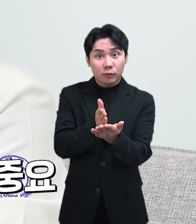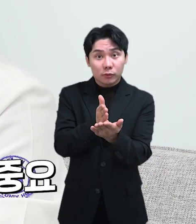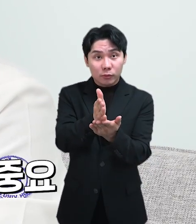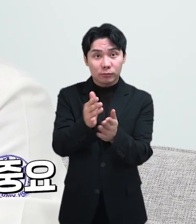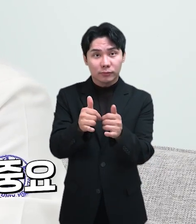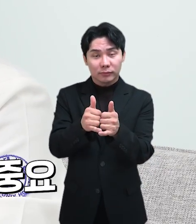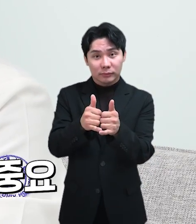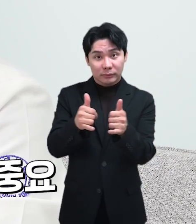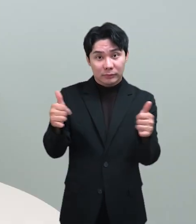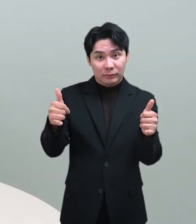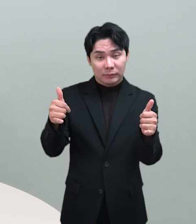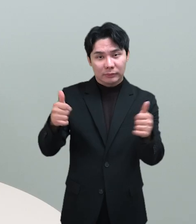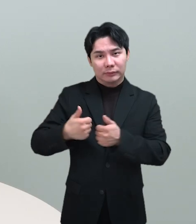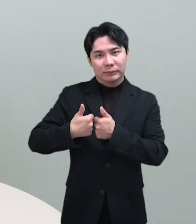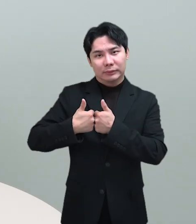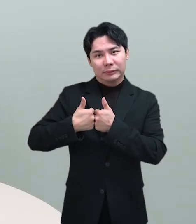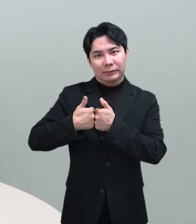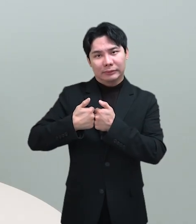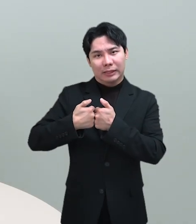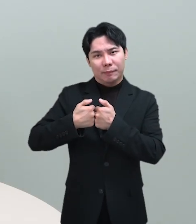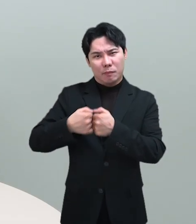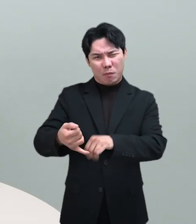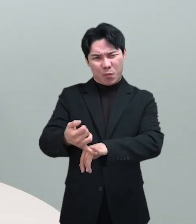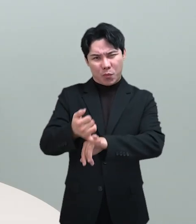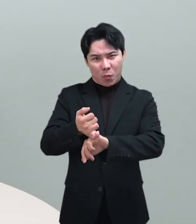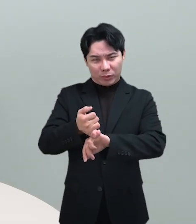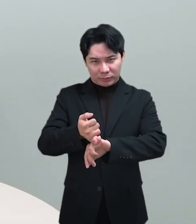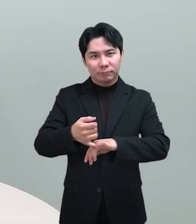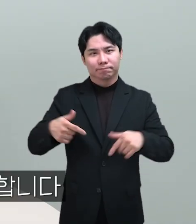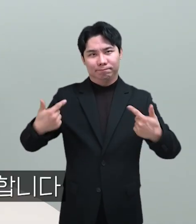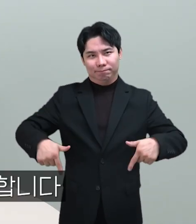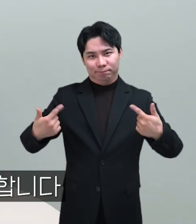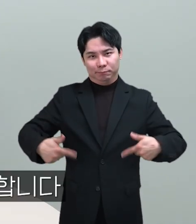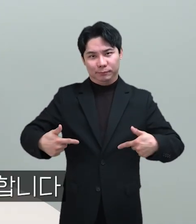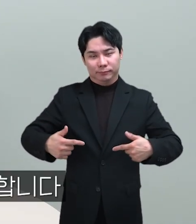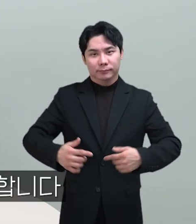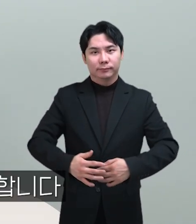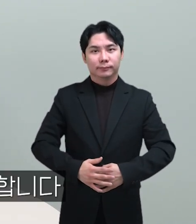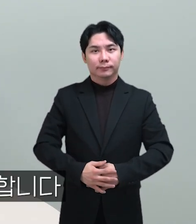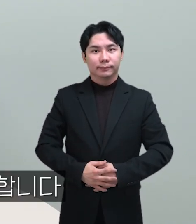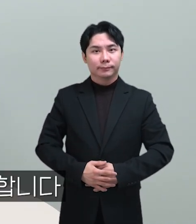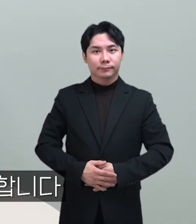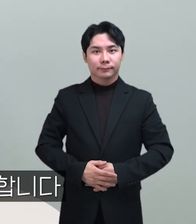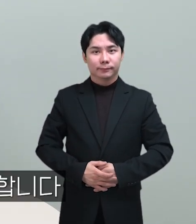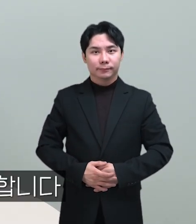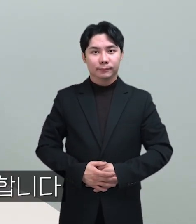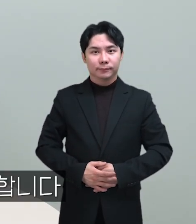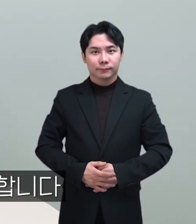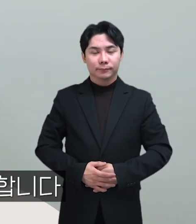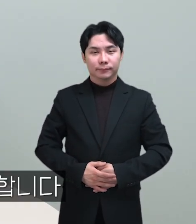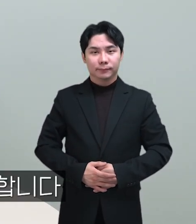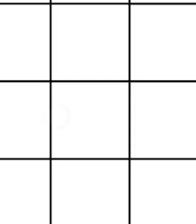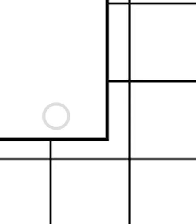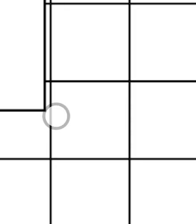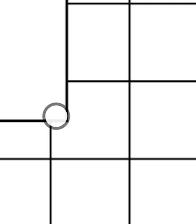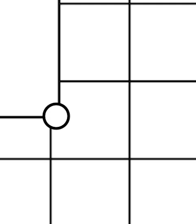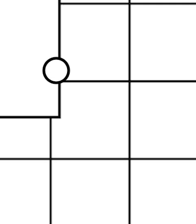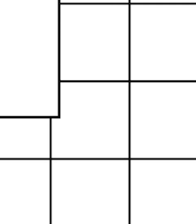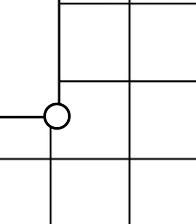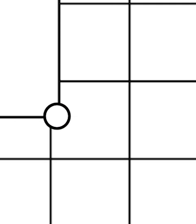것이 가장 중요합니다. 그러기 위해서는 주치의와 운동 전문가의 조언을 받는 것이 매우 중요합니다.